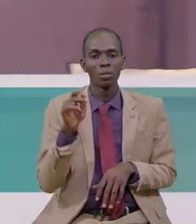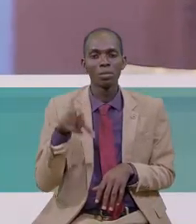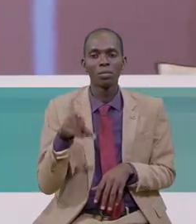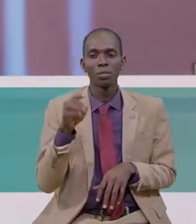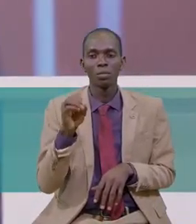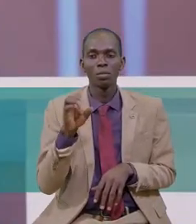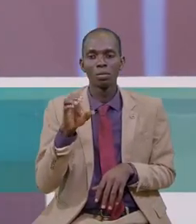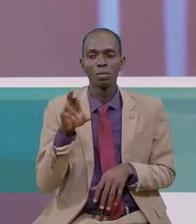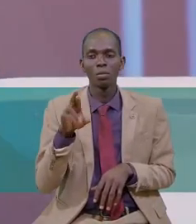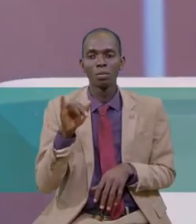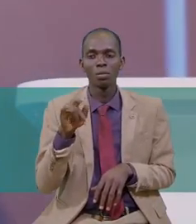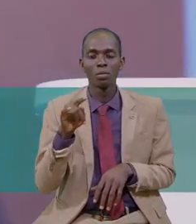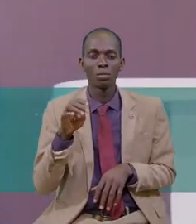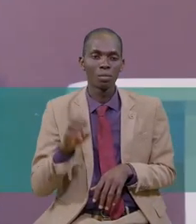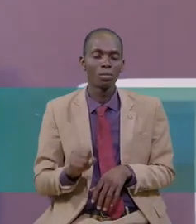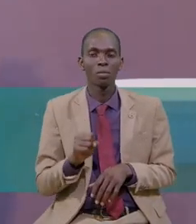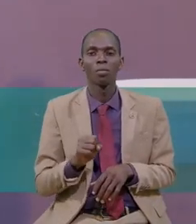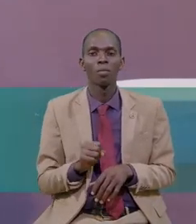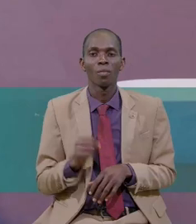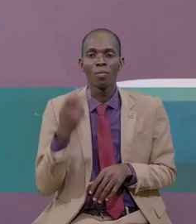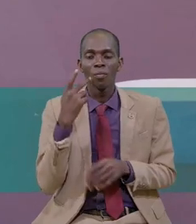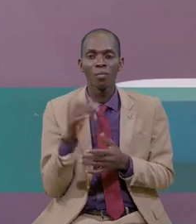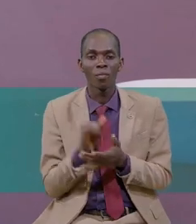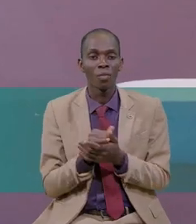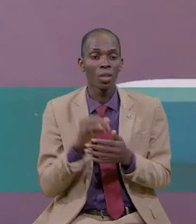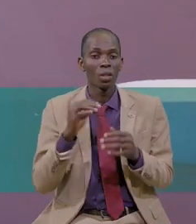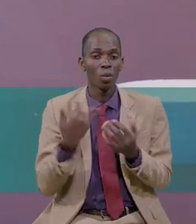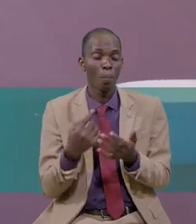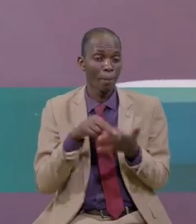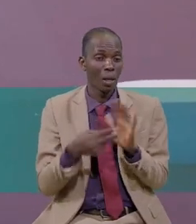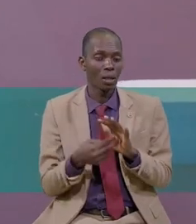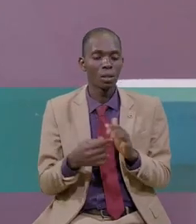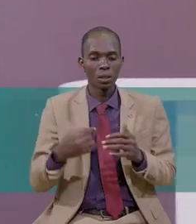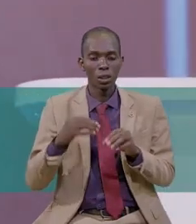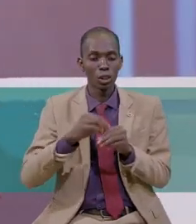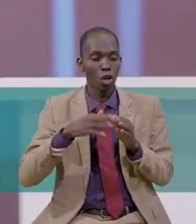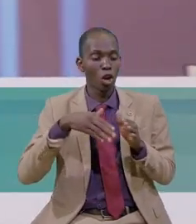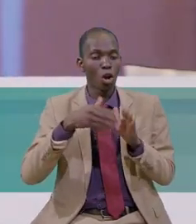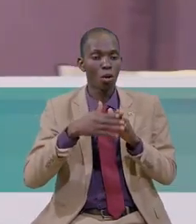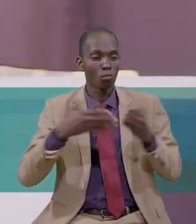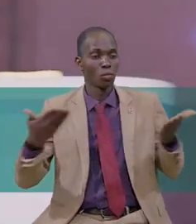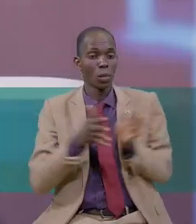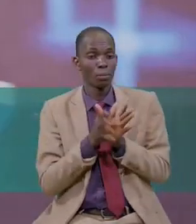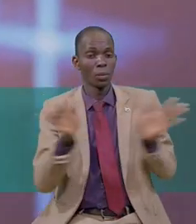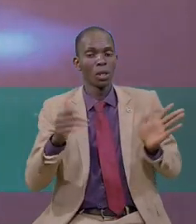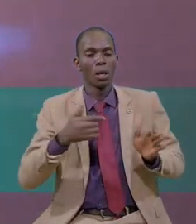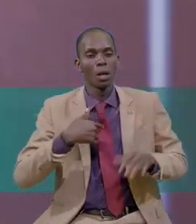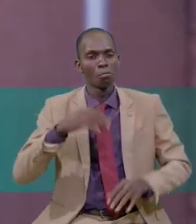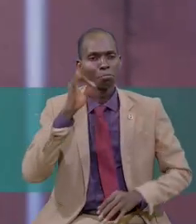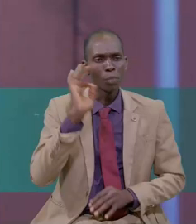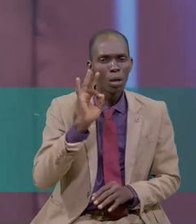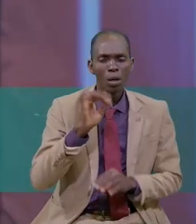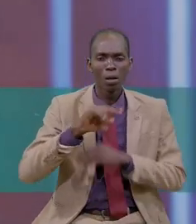vient en public, il prêche la sainteté. Je vais en